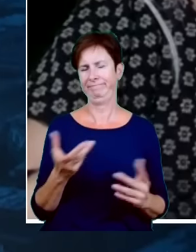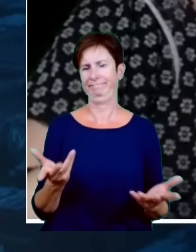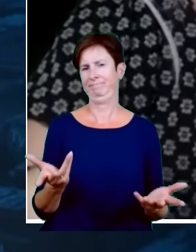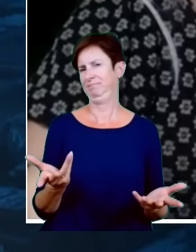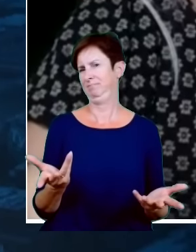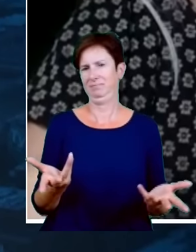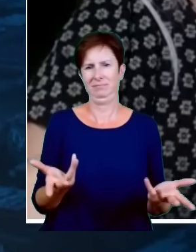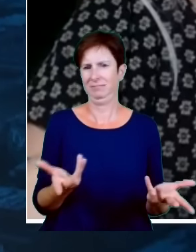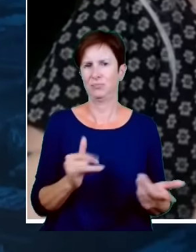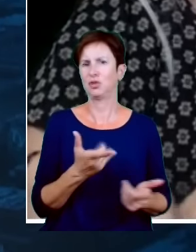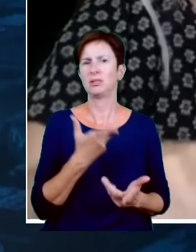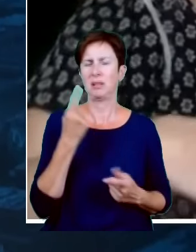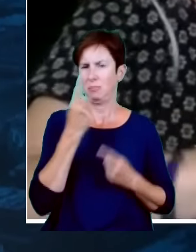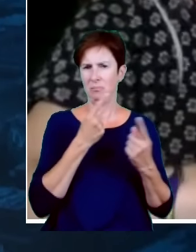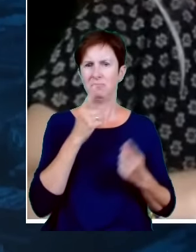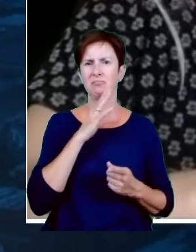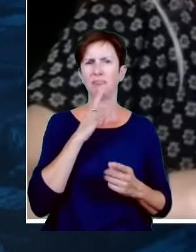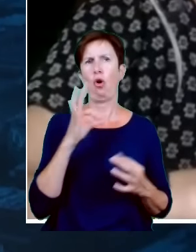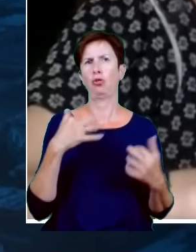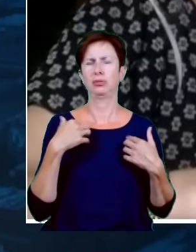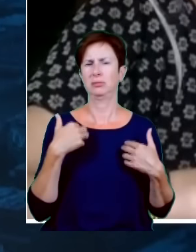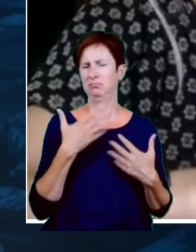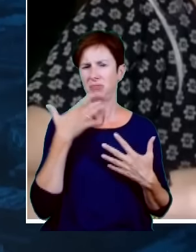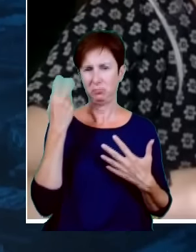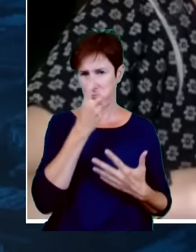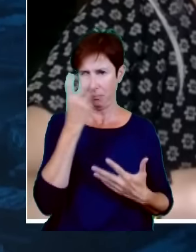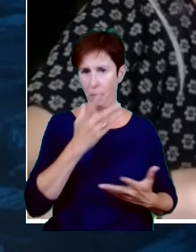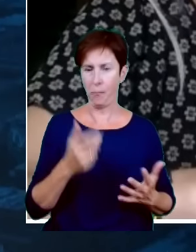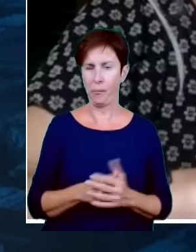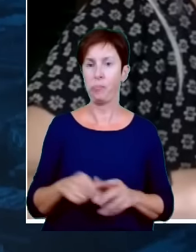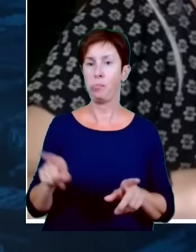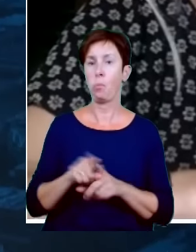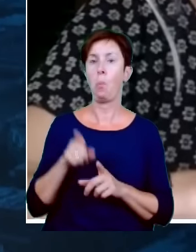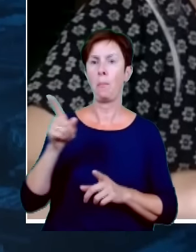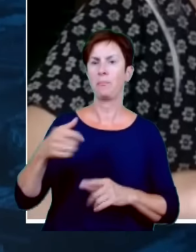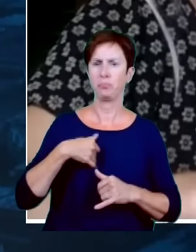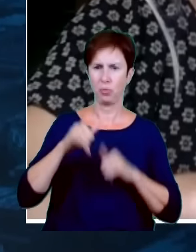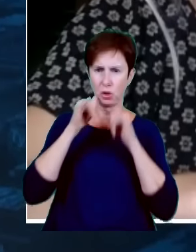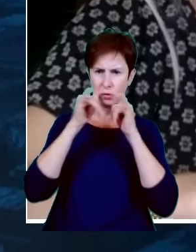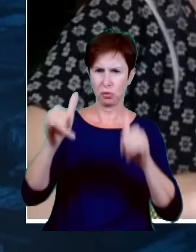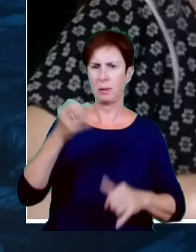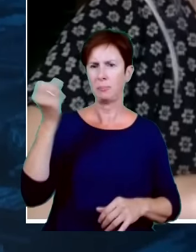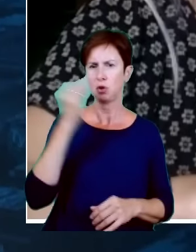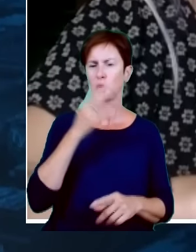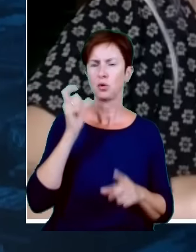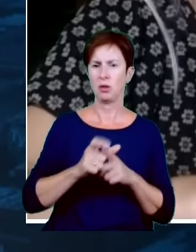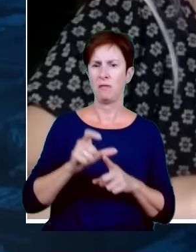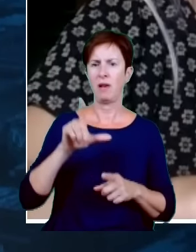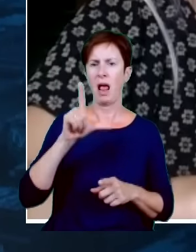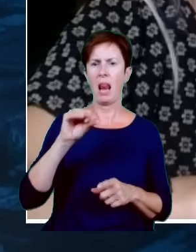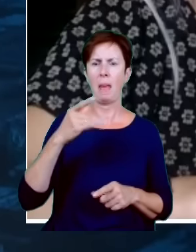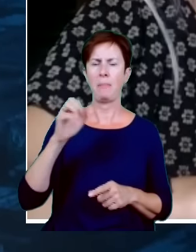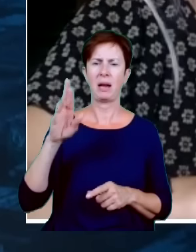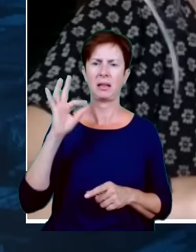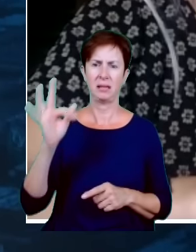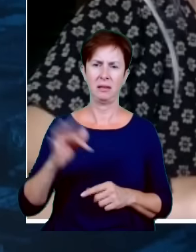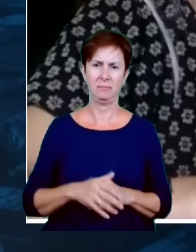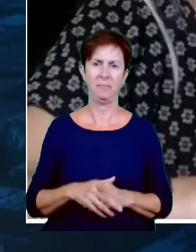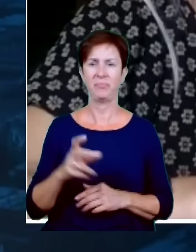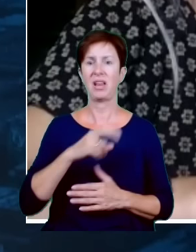życia ale jest jeszcze jedna kwestia i o tym powiedziała właśnie wykrzyczała to w wulgarny sposób wczoraj Marta Lempart że